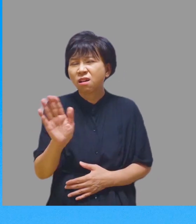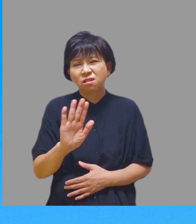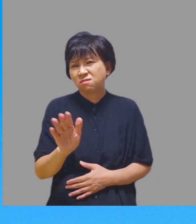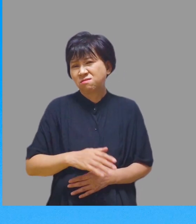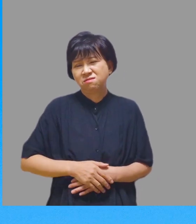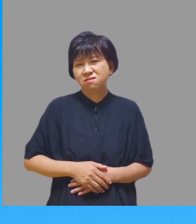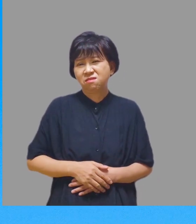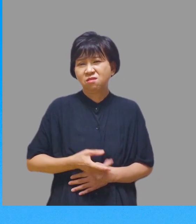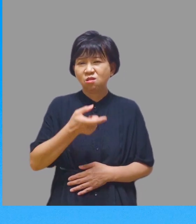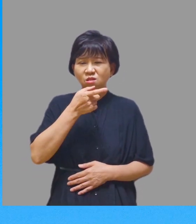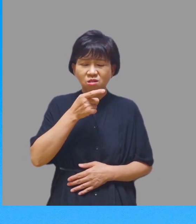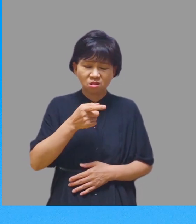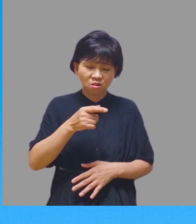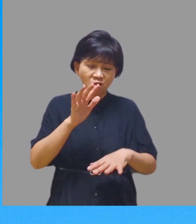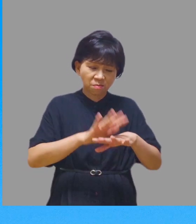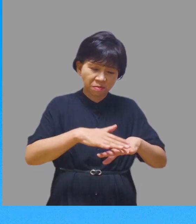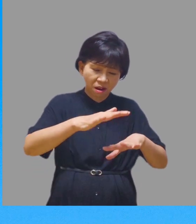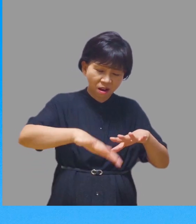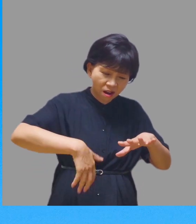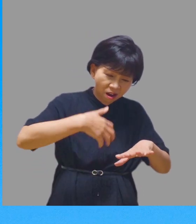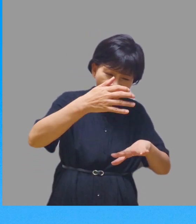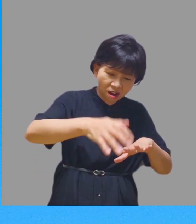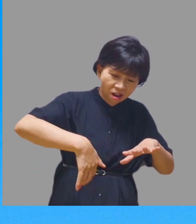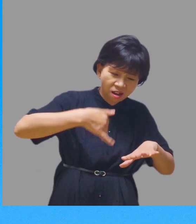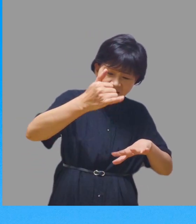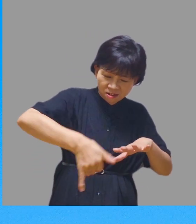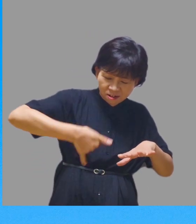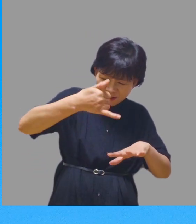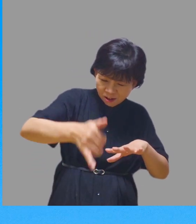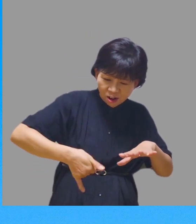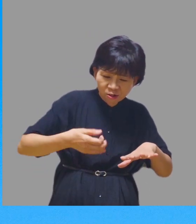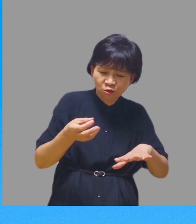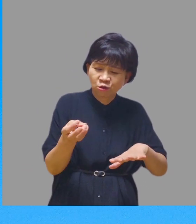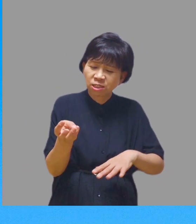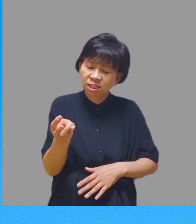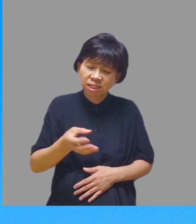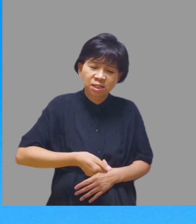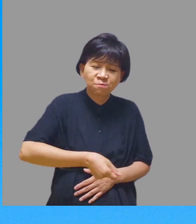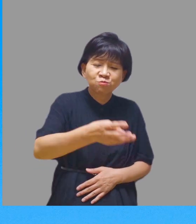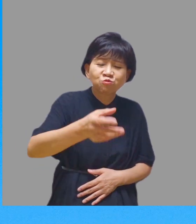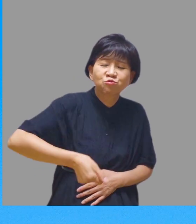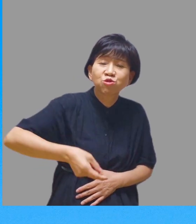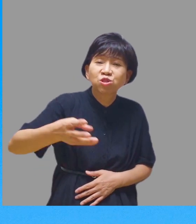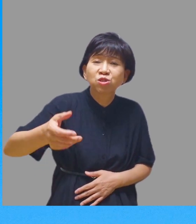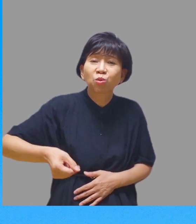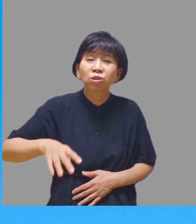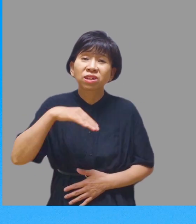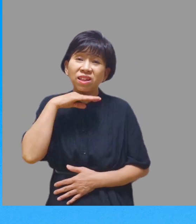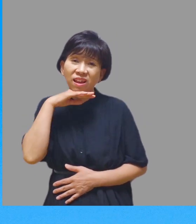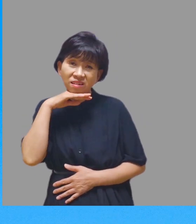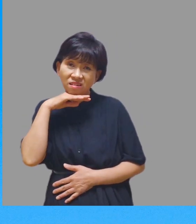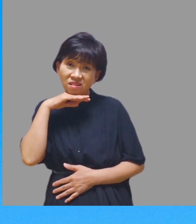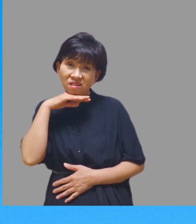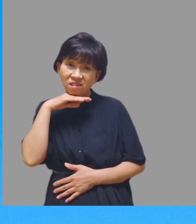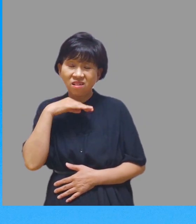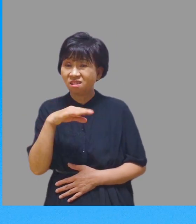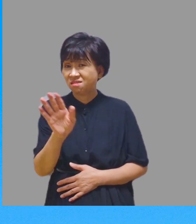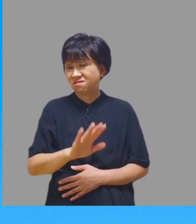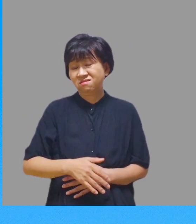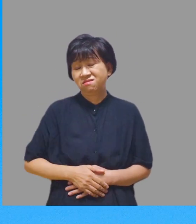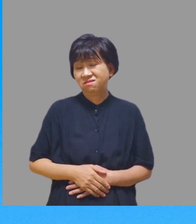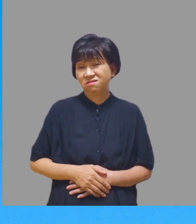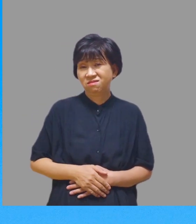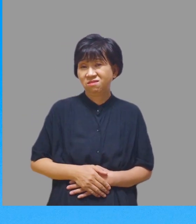3월, 4월에 밭을 갈아엎고 씨를 뿌렸어요. 가만히 내버려 둡니까? 아이고, 이제 가을, 9월, 10월 되면 열매를 맺겠지.